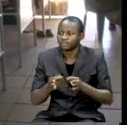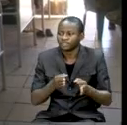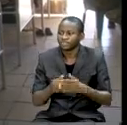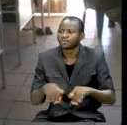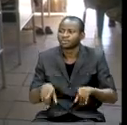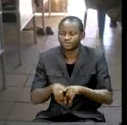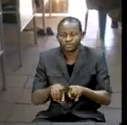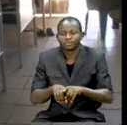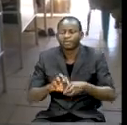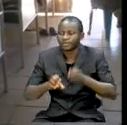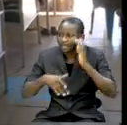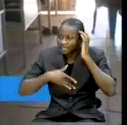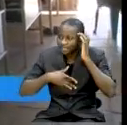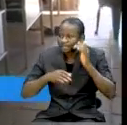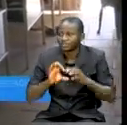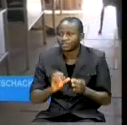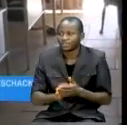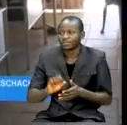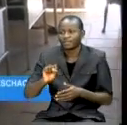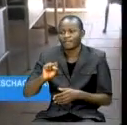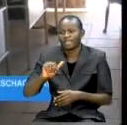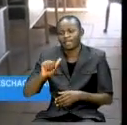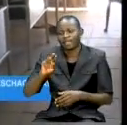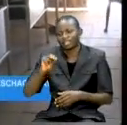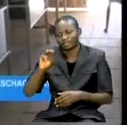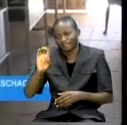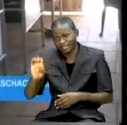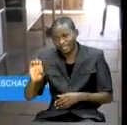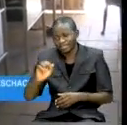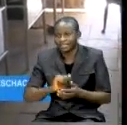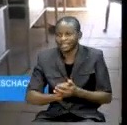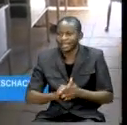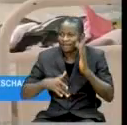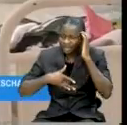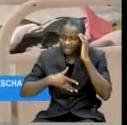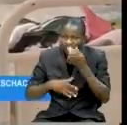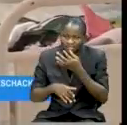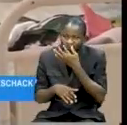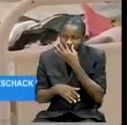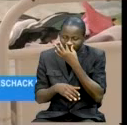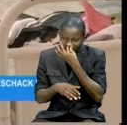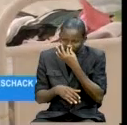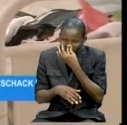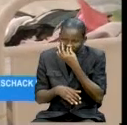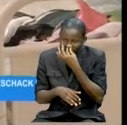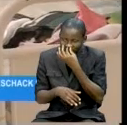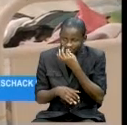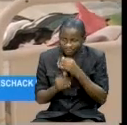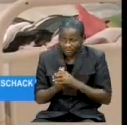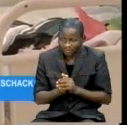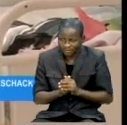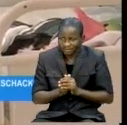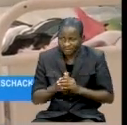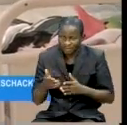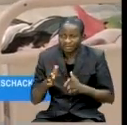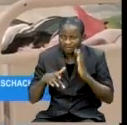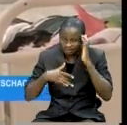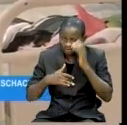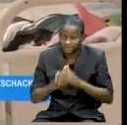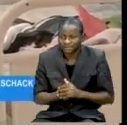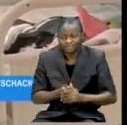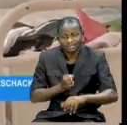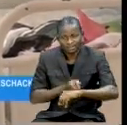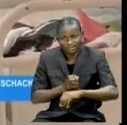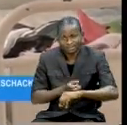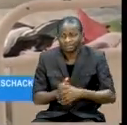traité si la personne s'y présente à temps à l'hôpital. Dans quelques hôpitaux de Lubumbashi, sur 100 patients, 10 en